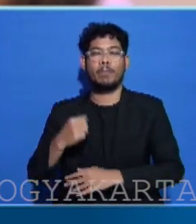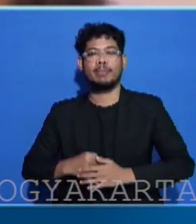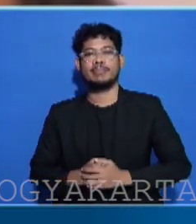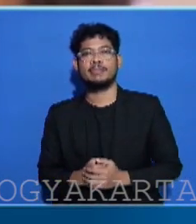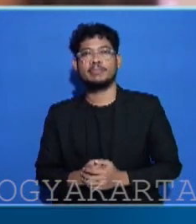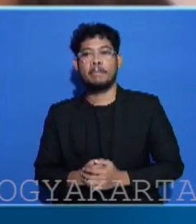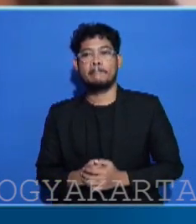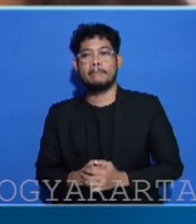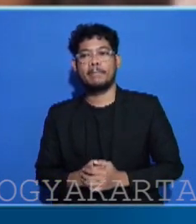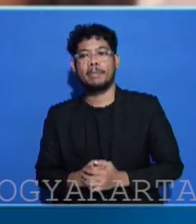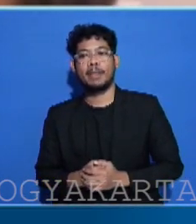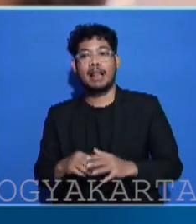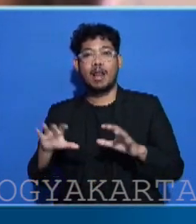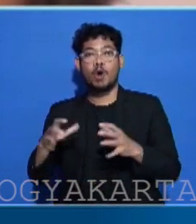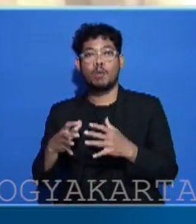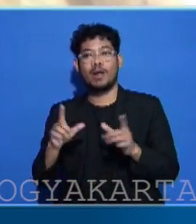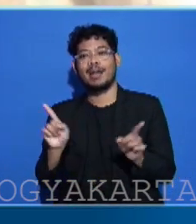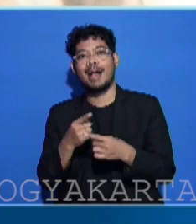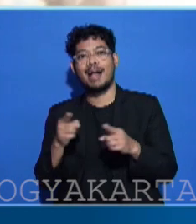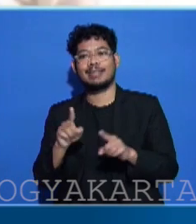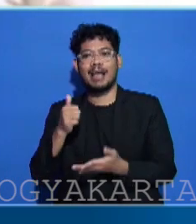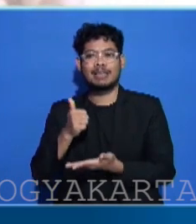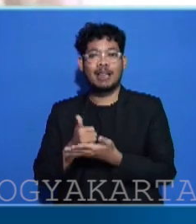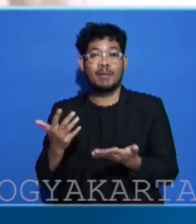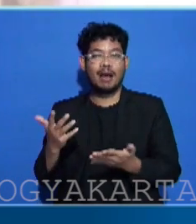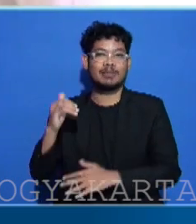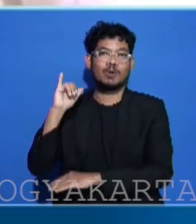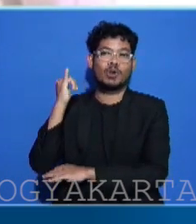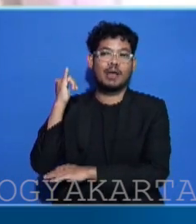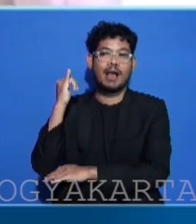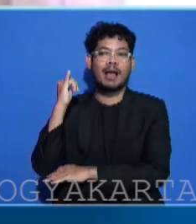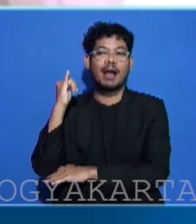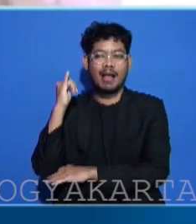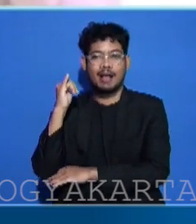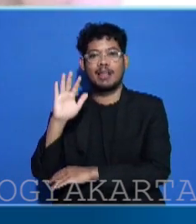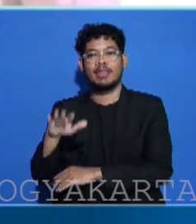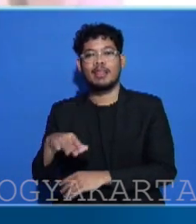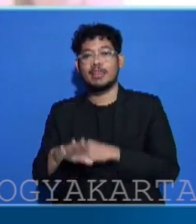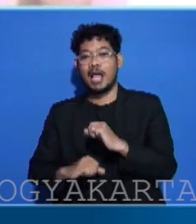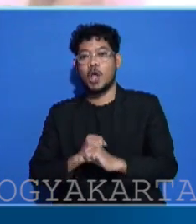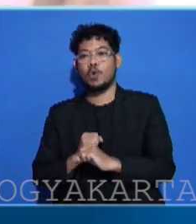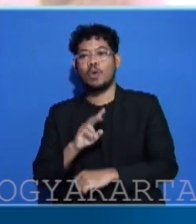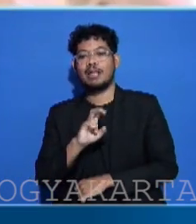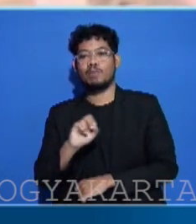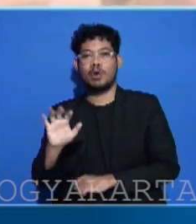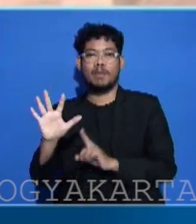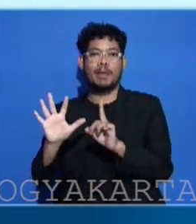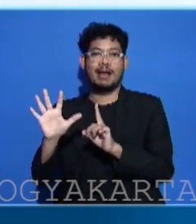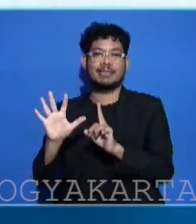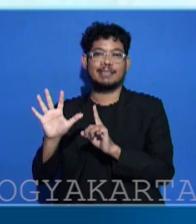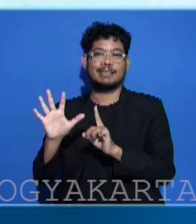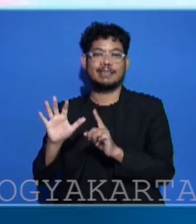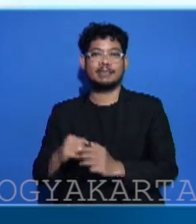Kelompok paduan suara Chantabile Choral asal Yogyakarta terbentuk tahun 2015, beranggota dari latar belakang